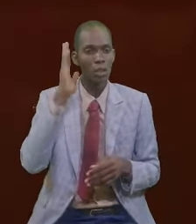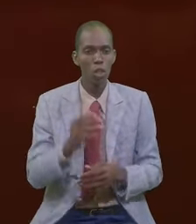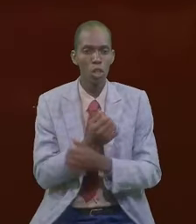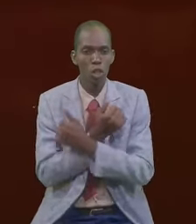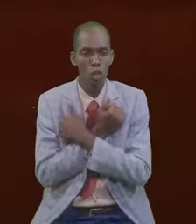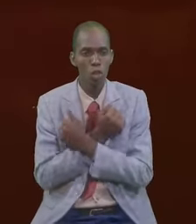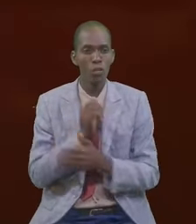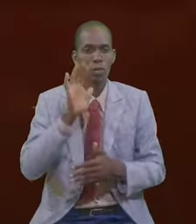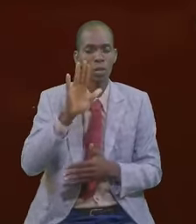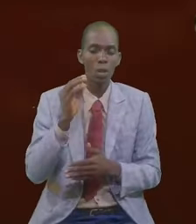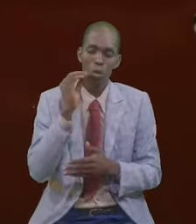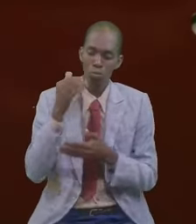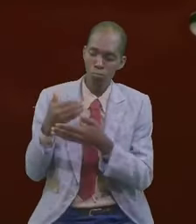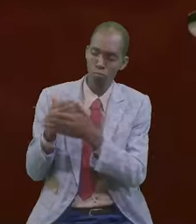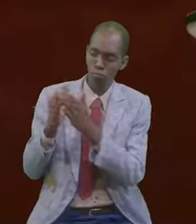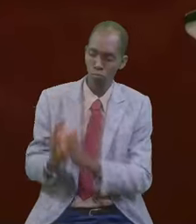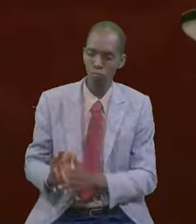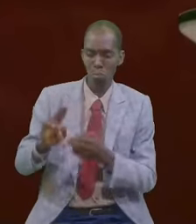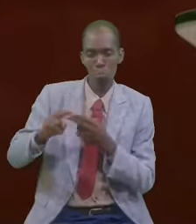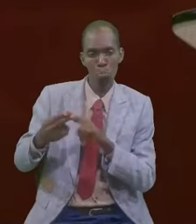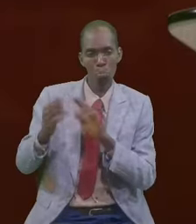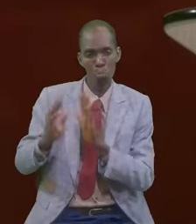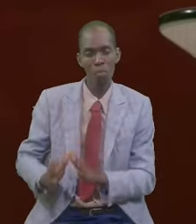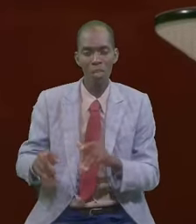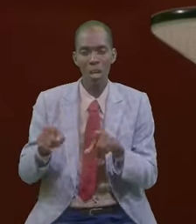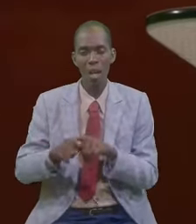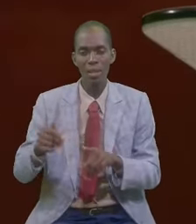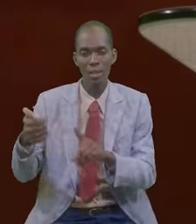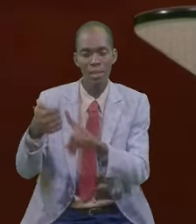prochain comme toi-même.